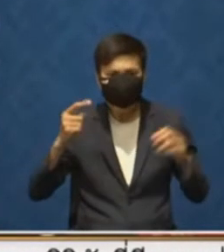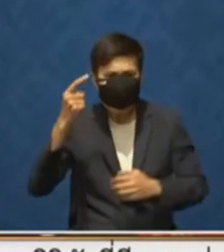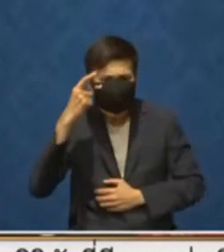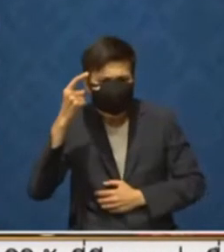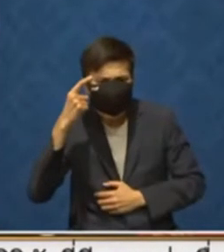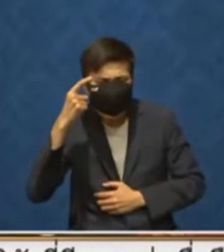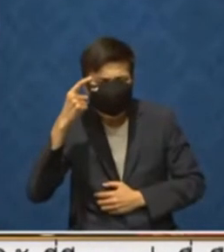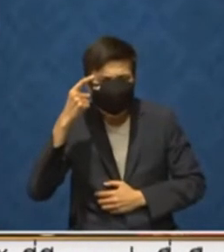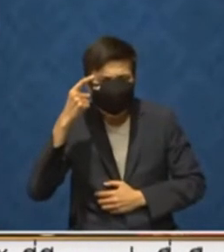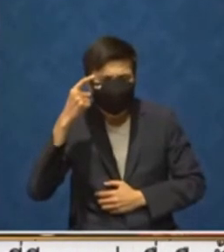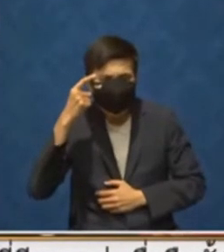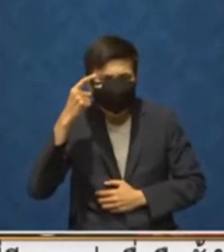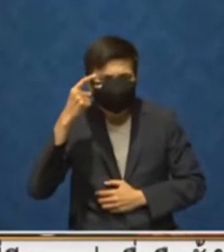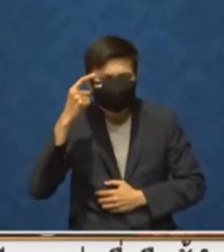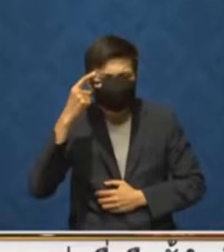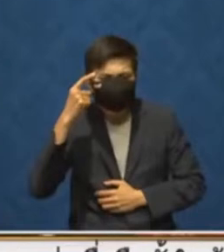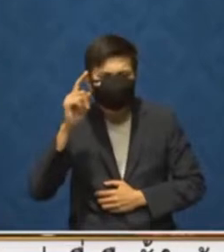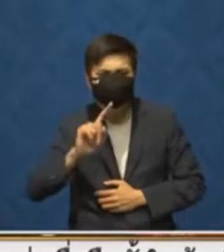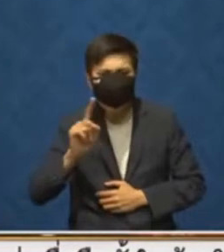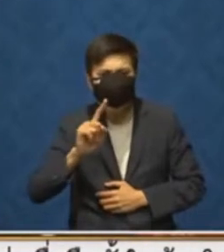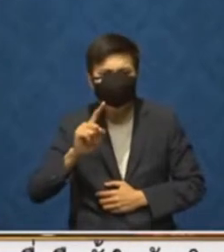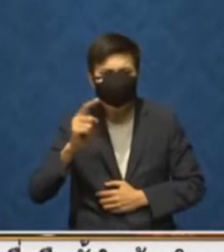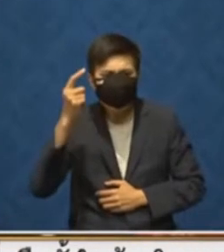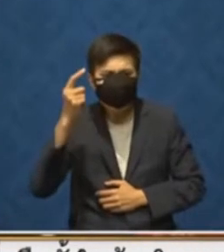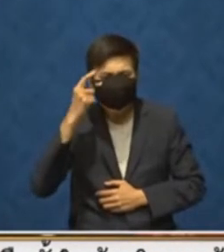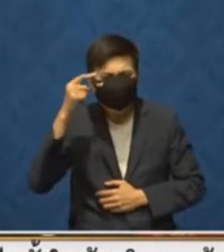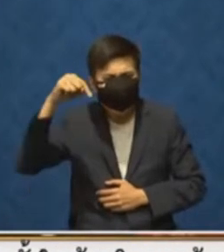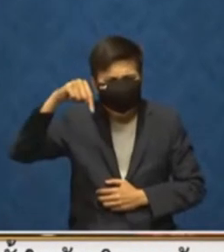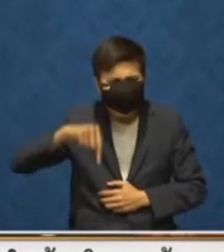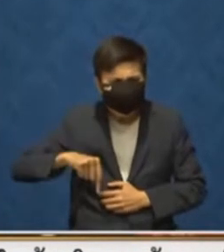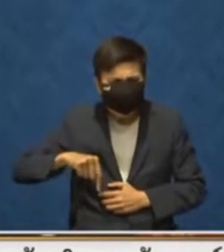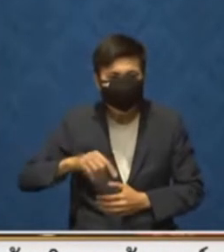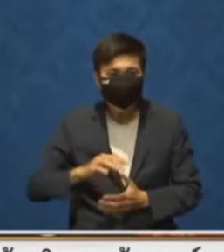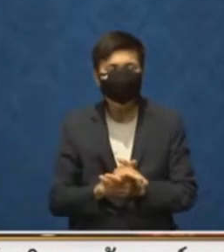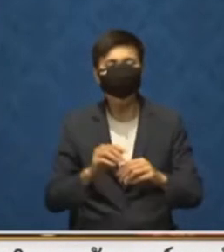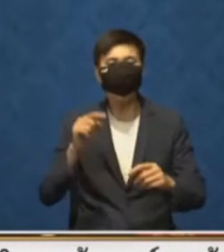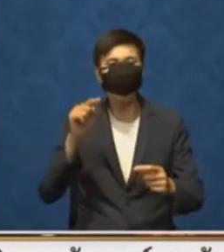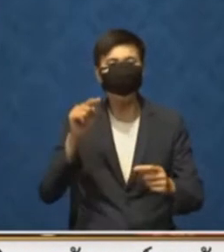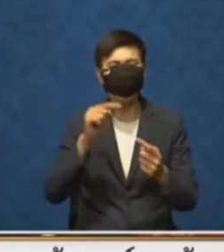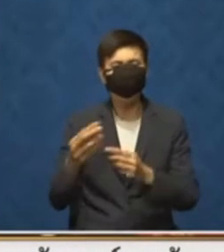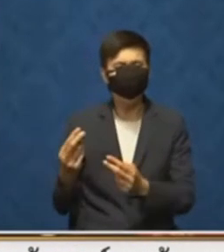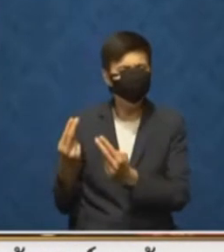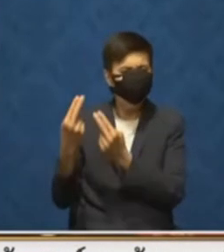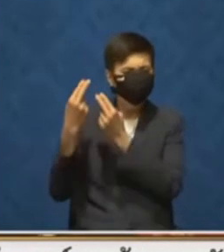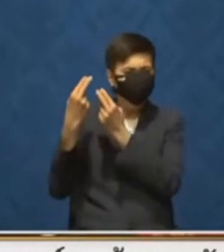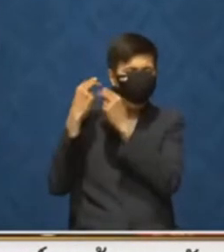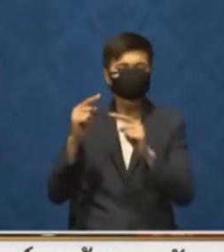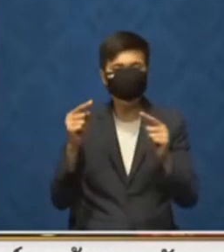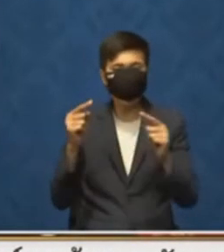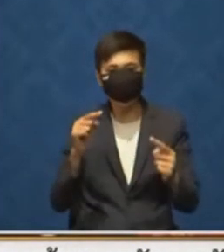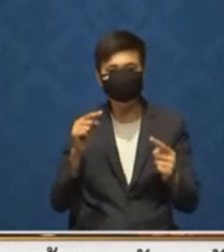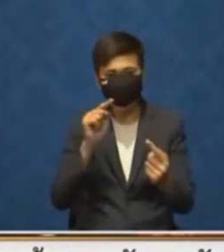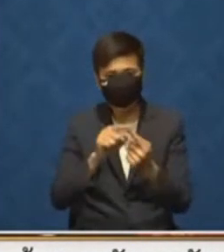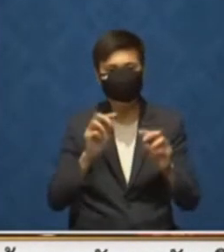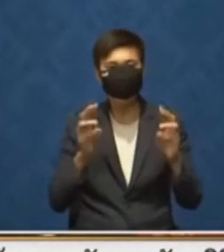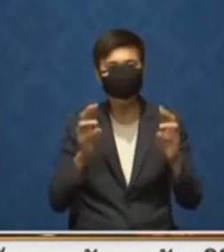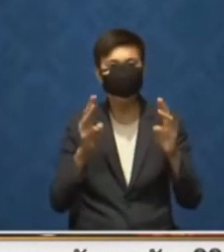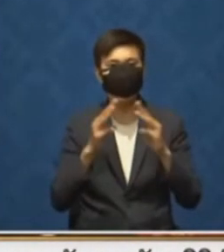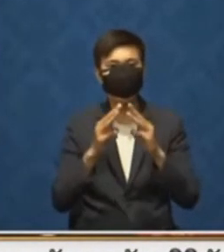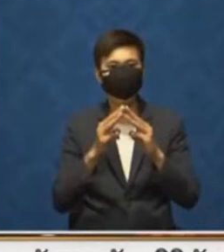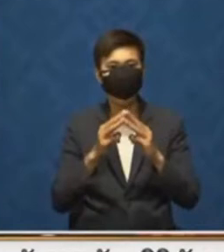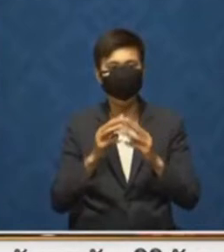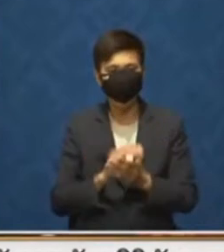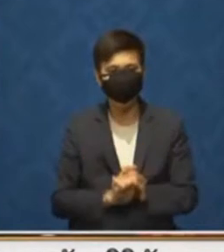มโนธรรมสำนึกแล้วก็ย้อนไปถึงสัญญาที่เราเคยเสนอให้กับพี่น้องประชาชน